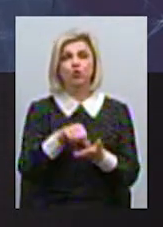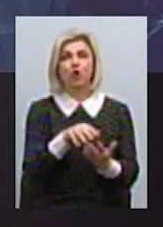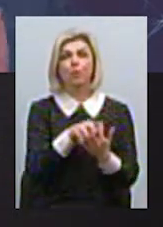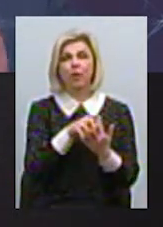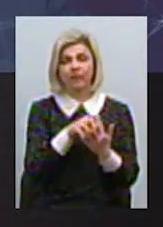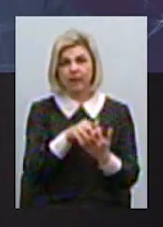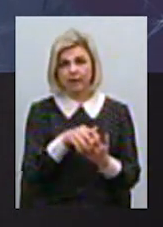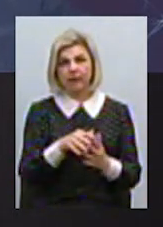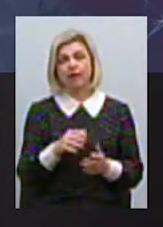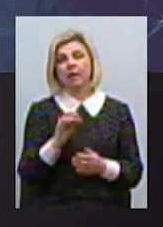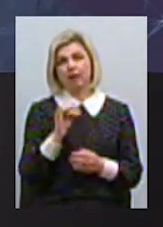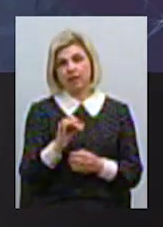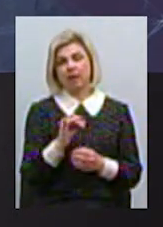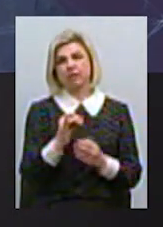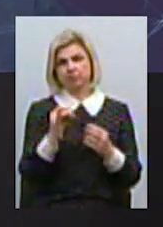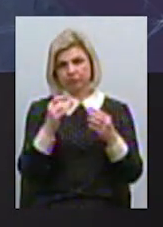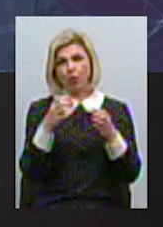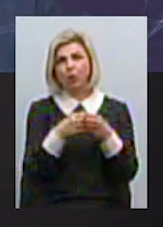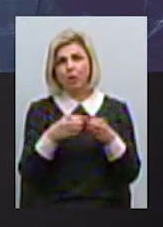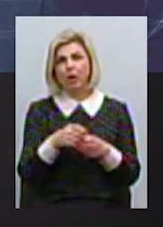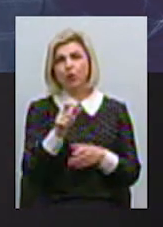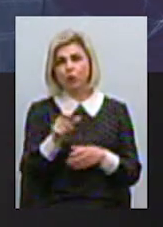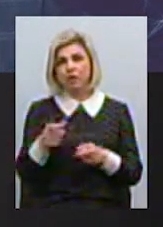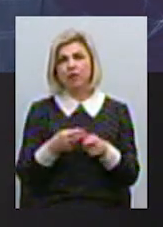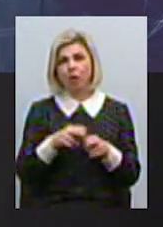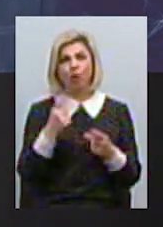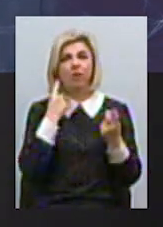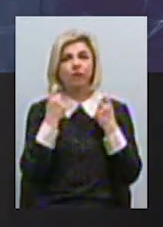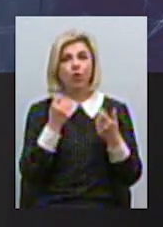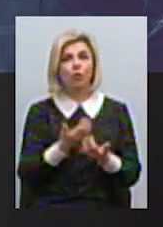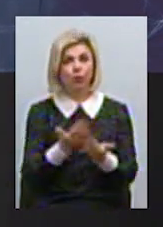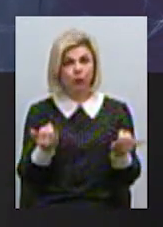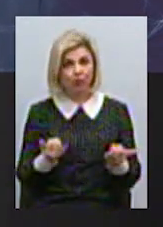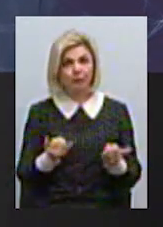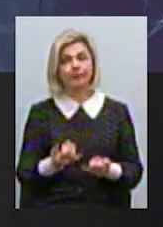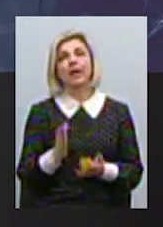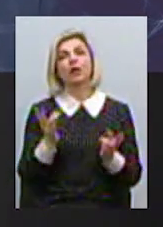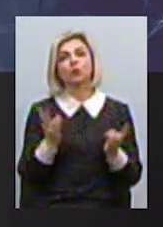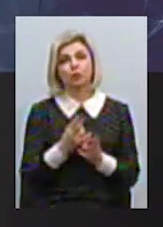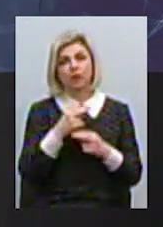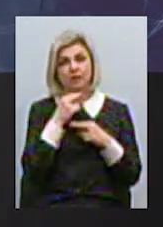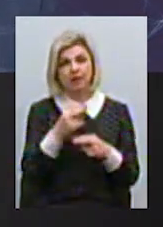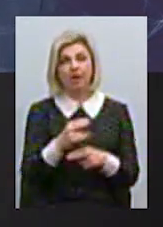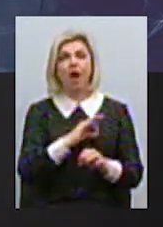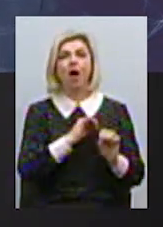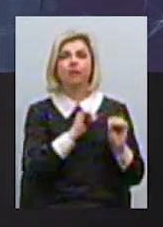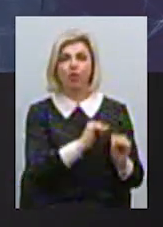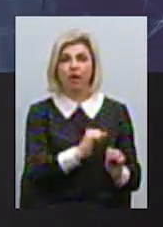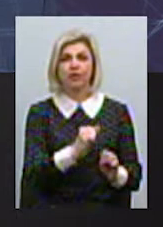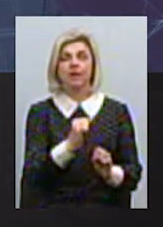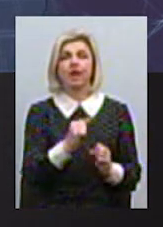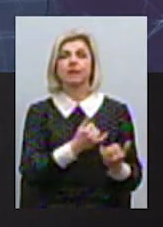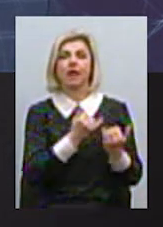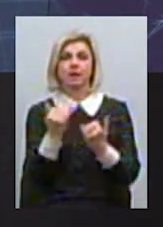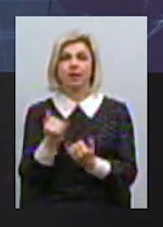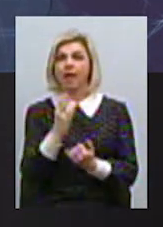дій, ну, певна категорія населення, яку ми інформуємо. Лише слід зазначити, що адвокат надається, він